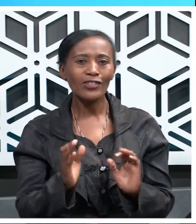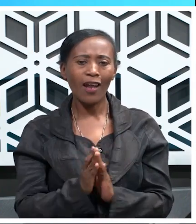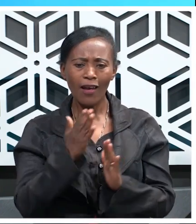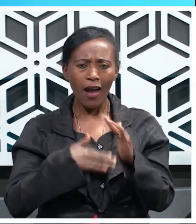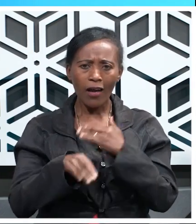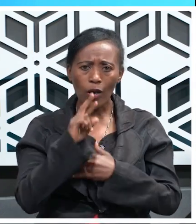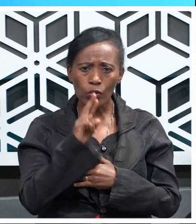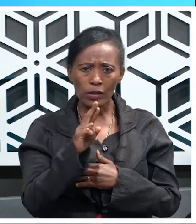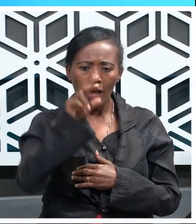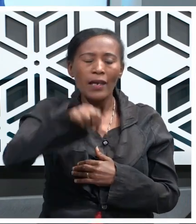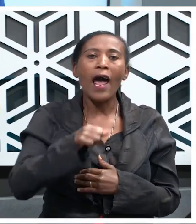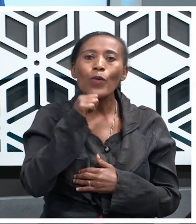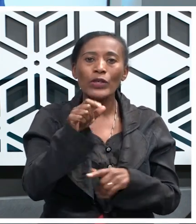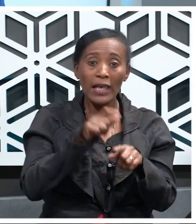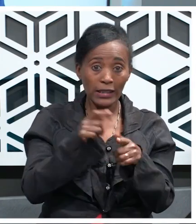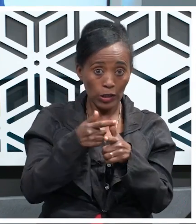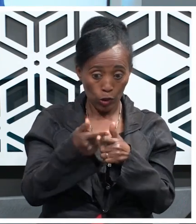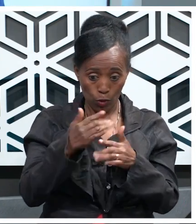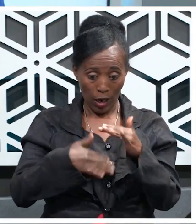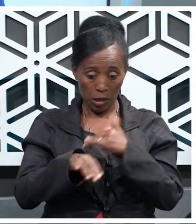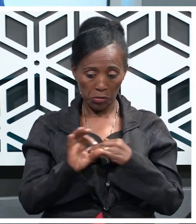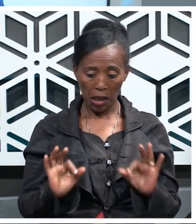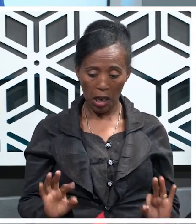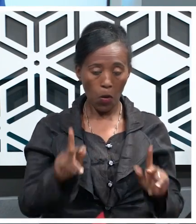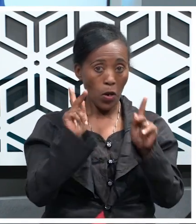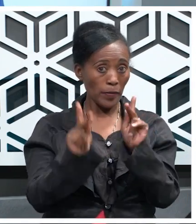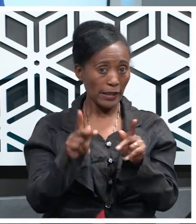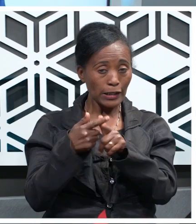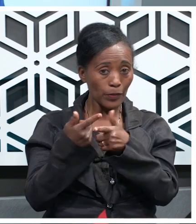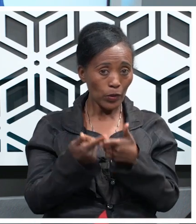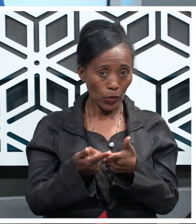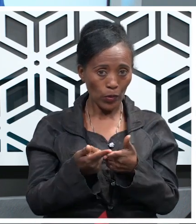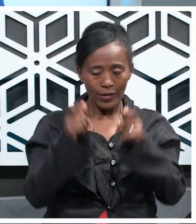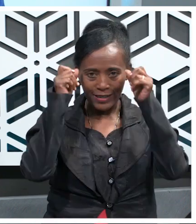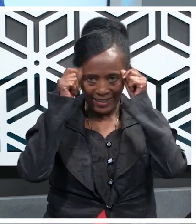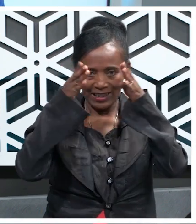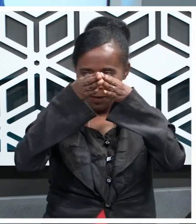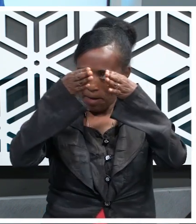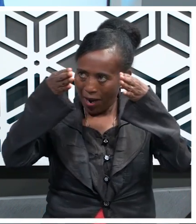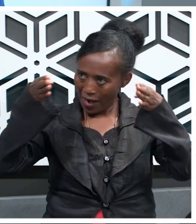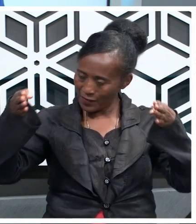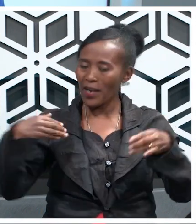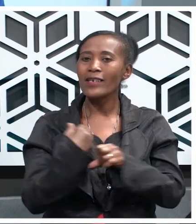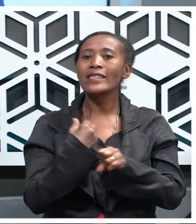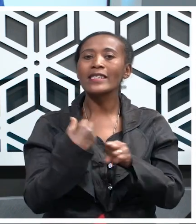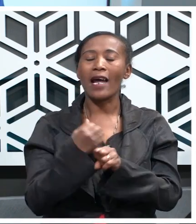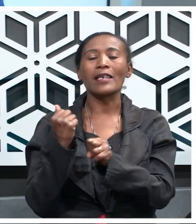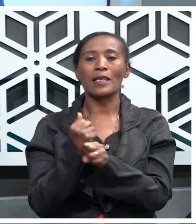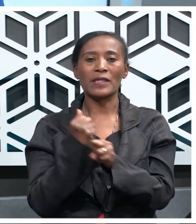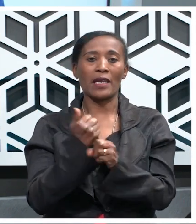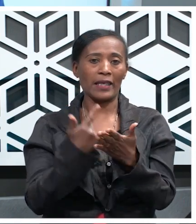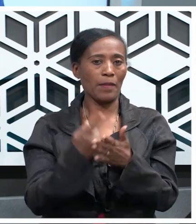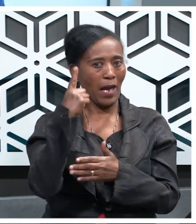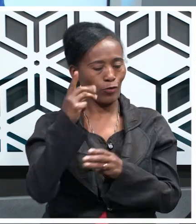ይፈጥራል። አካል ጉዳተኛ ላልሆኑ ለጊዜው ደግሞ የአካል ጉዳት ለሌለው ማህበረሰብ ደግሞ የግንዛቤ ማስጨበጫ